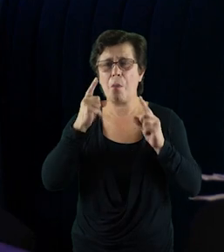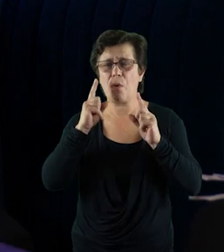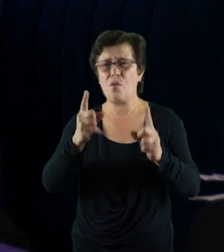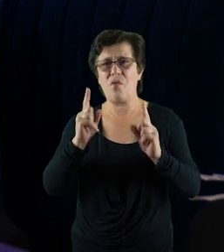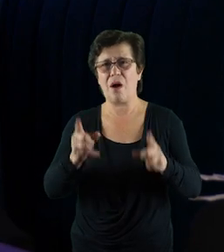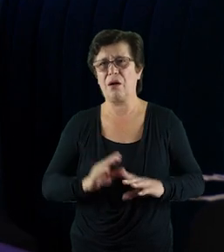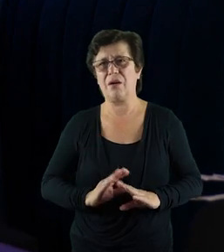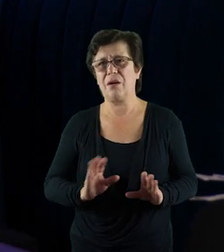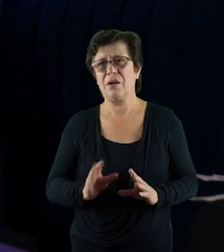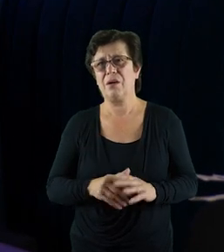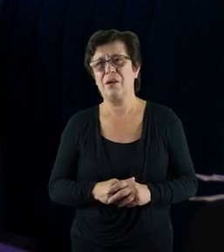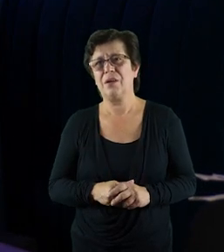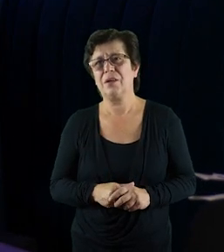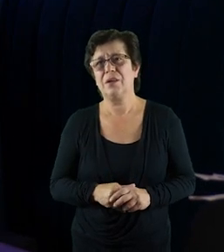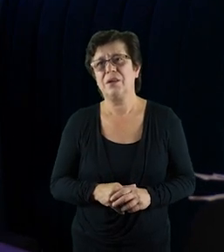ta osoba